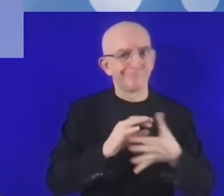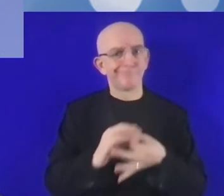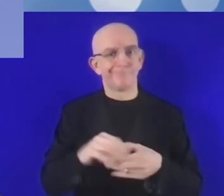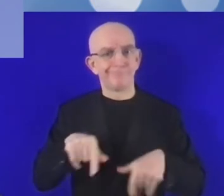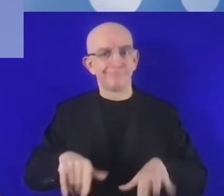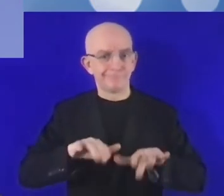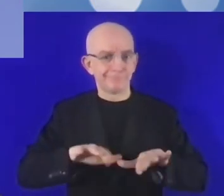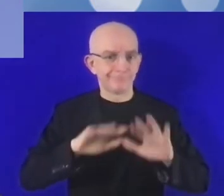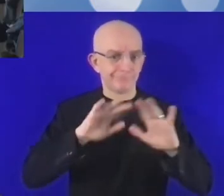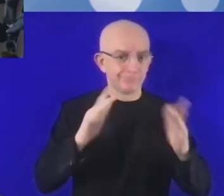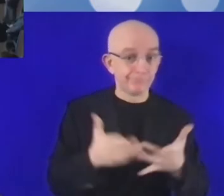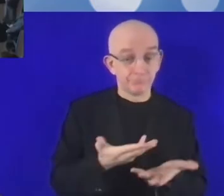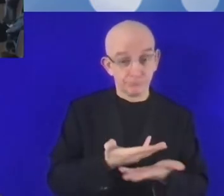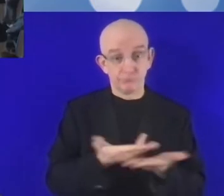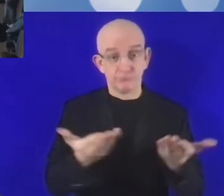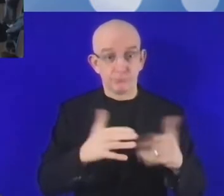nous serons témoins